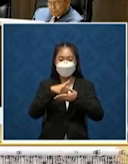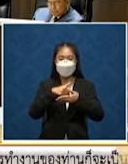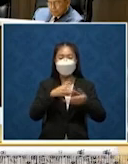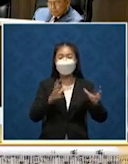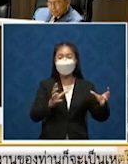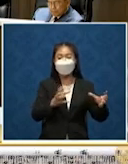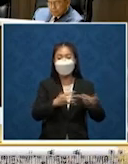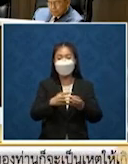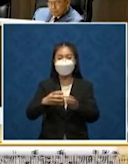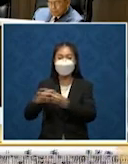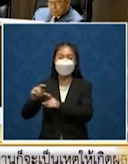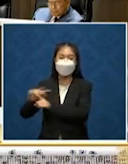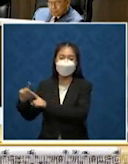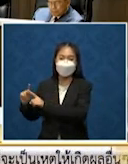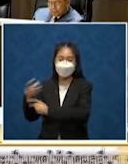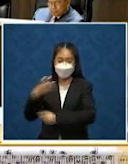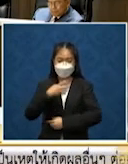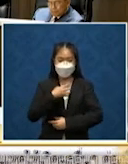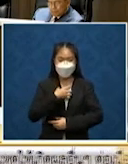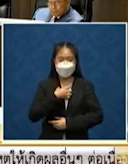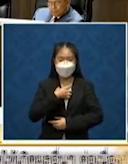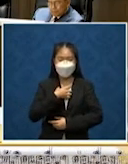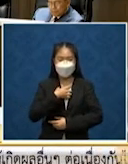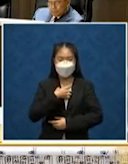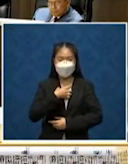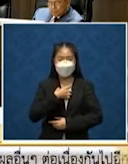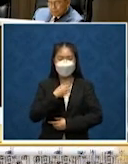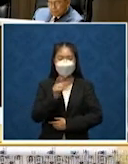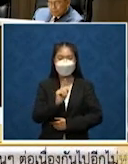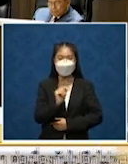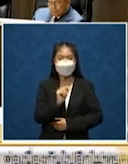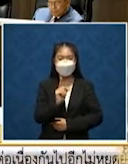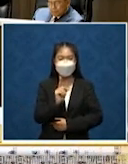คือ my desk is gold